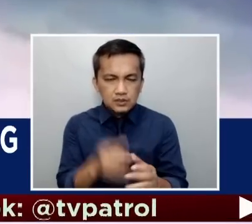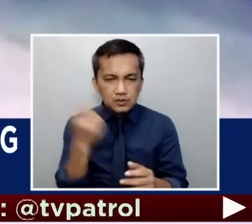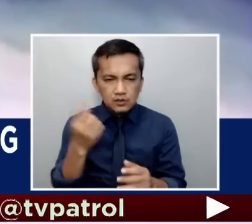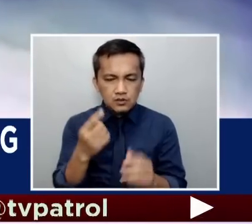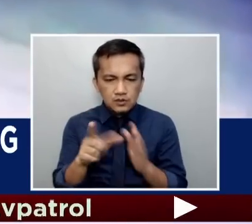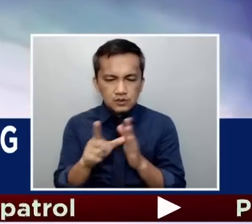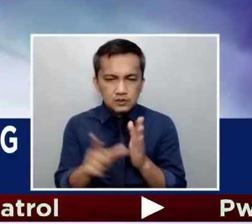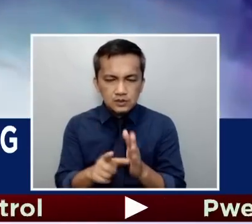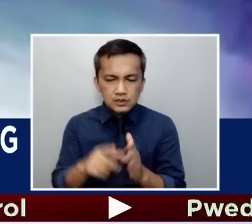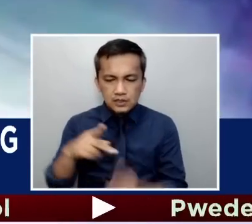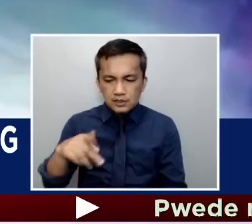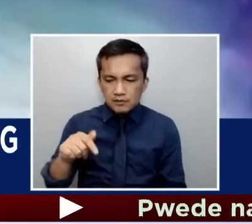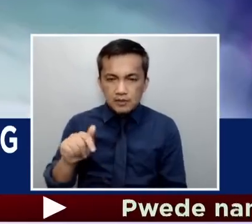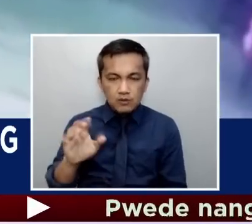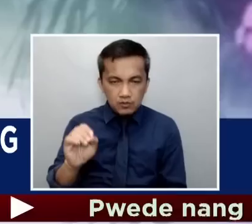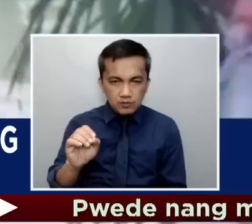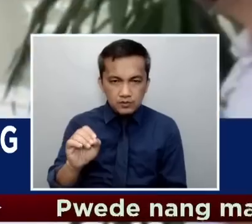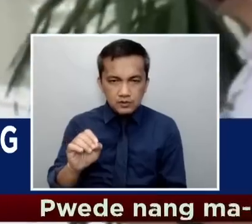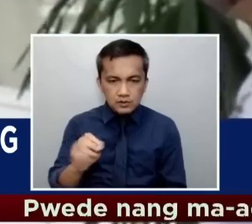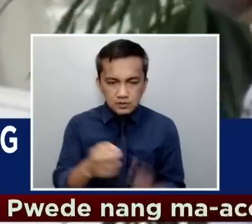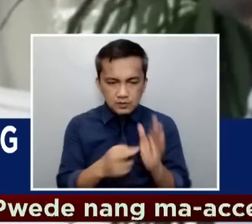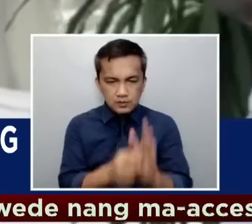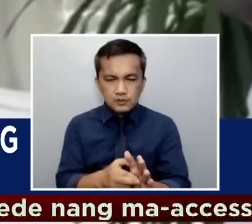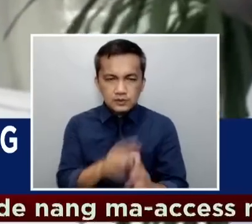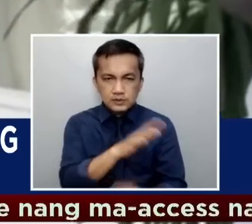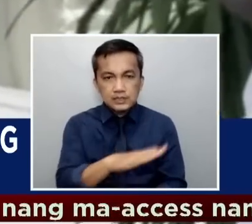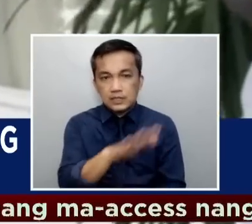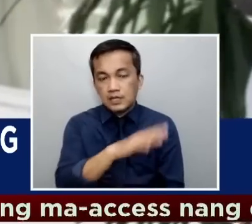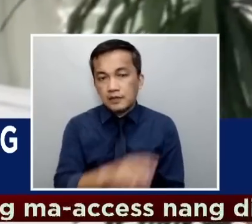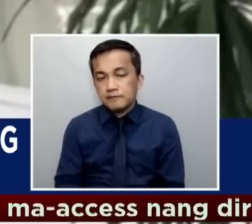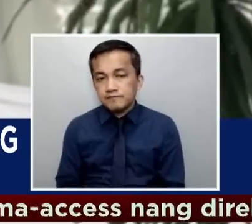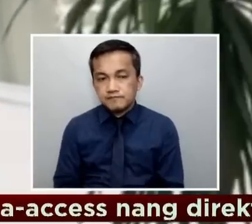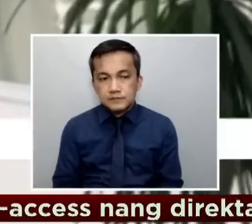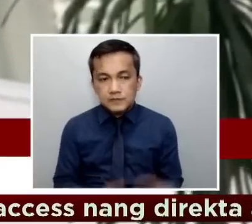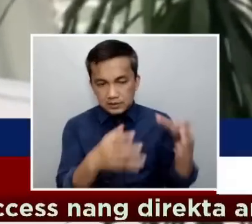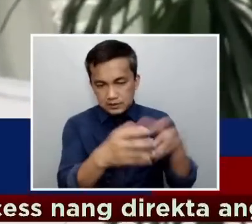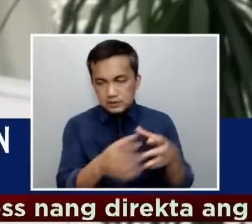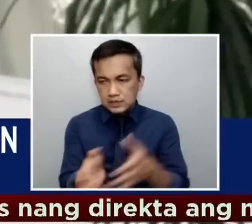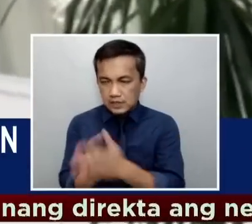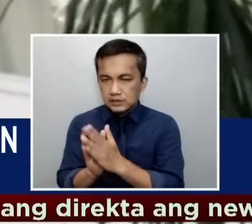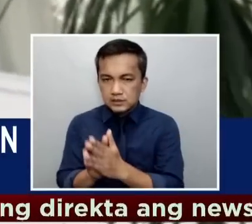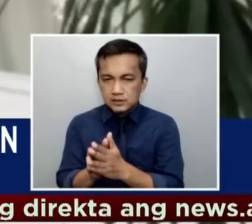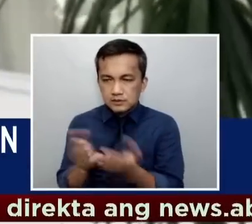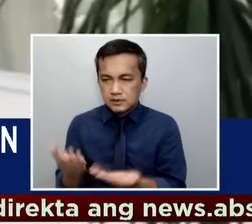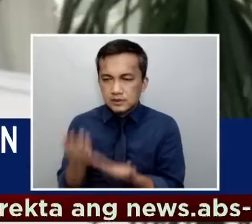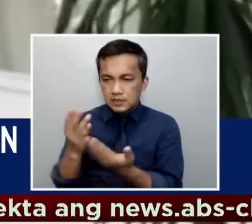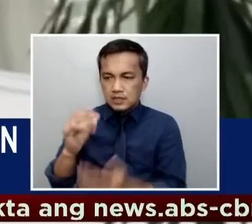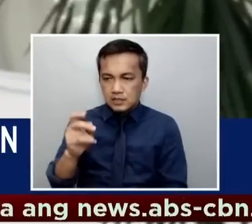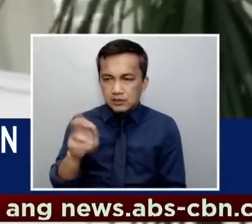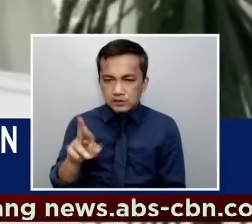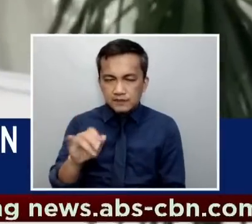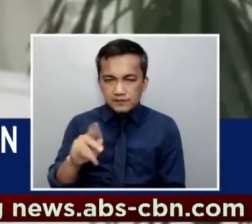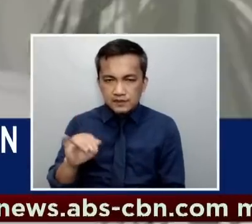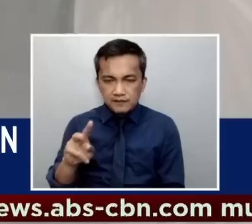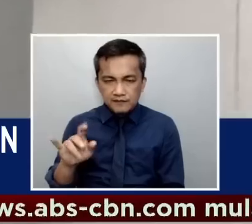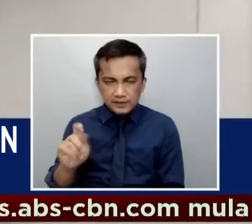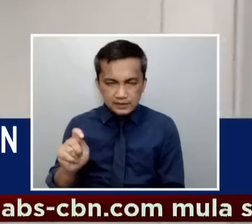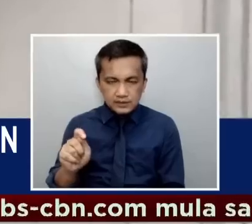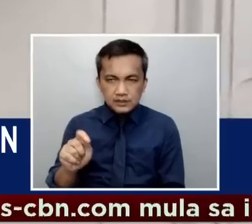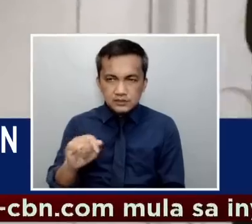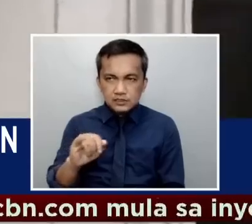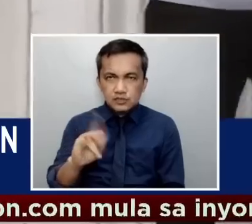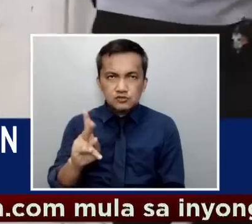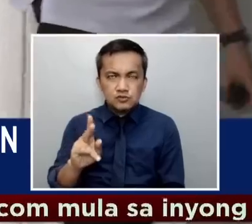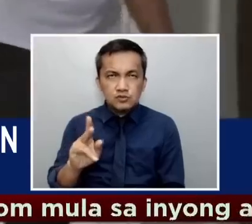public attorney's office ang kumatawan sa kanila. Hiniling nila na makapaghain ng counter-affidavit sa Hunyo 27.